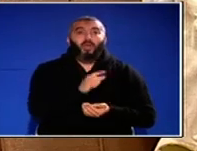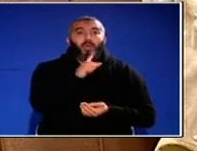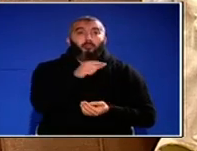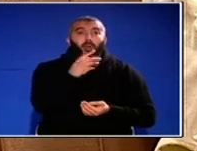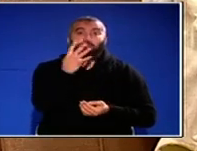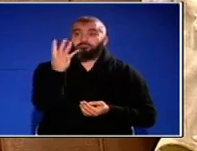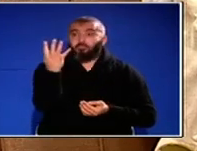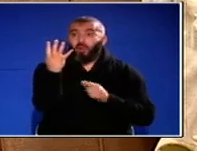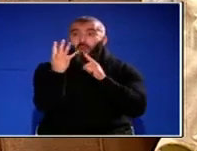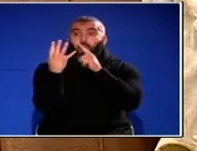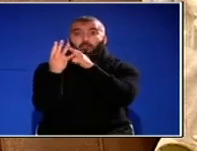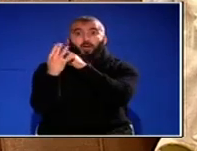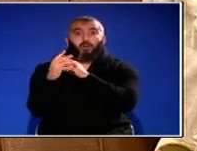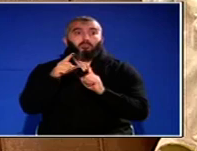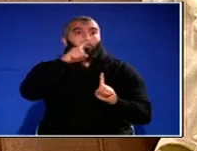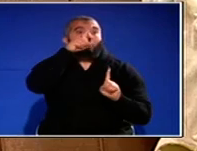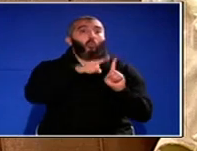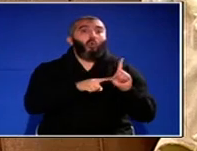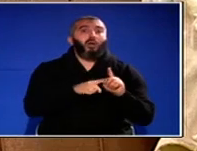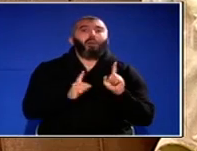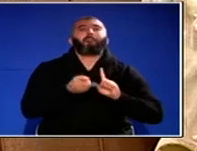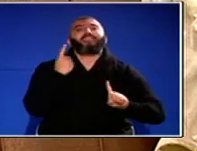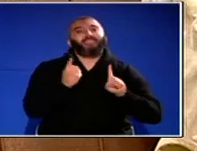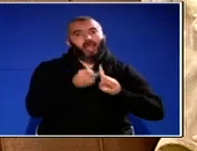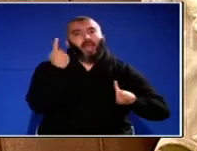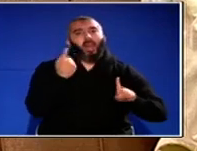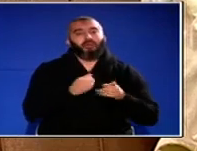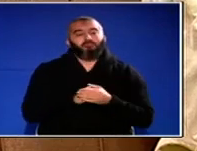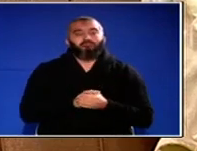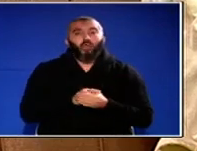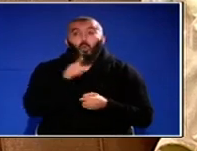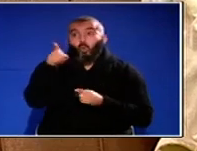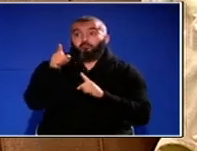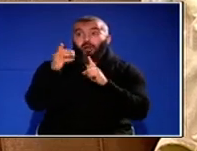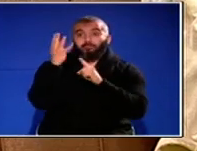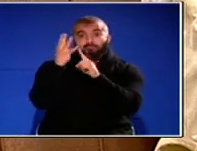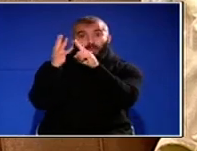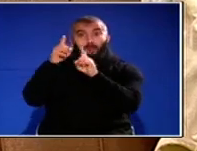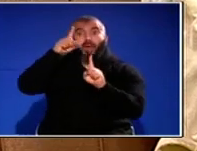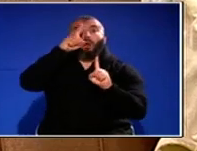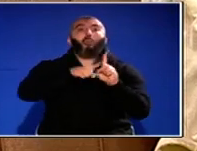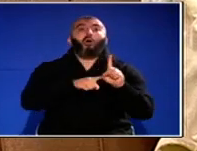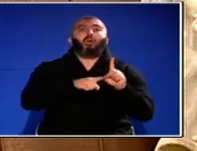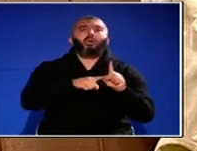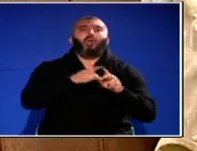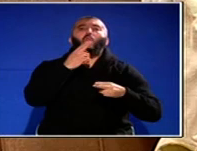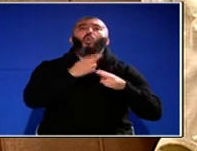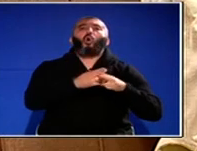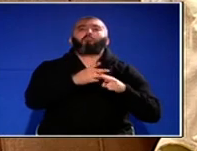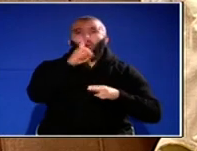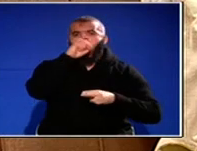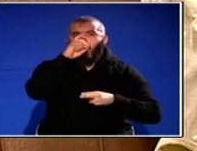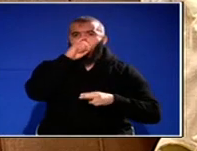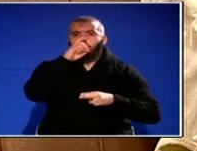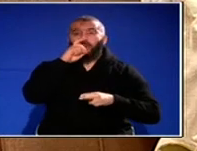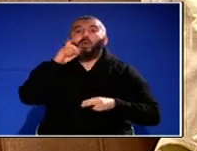دهره أشهرا متميزة. هذه الأشهر هي الأشهر الحرم، قيل